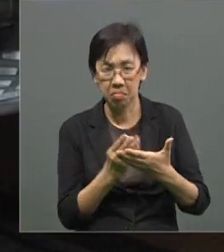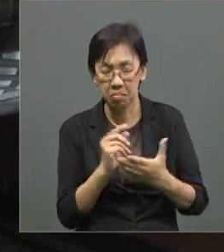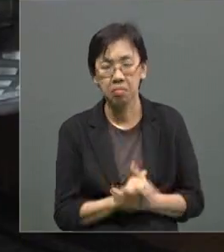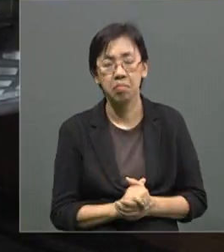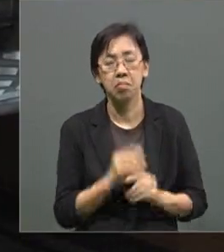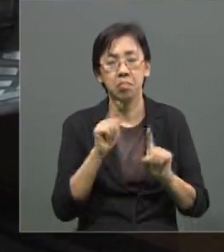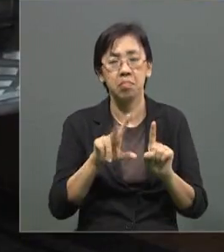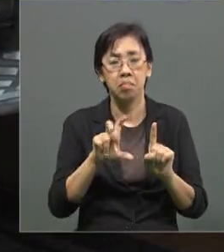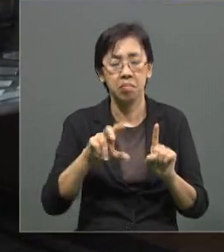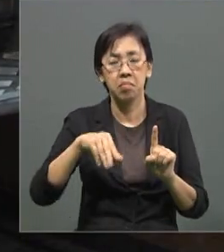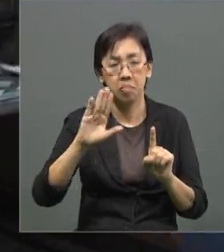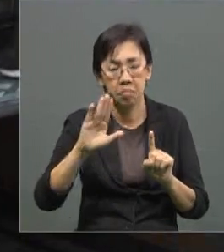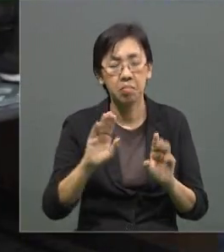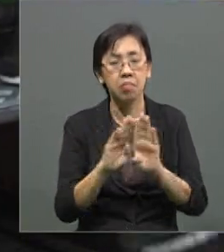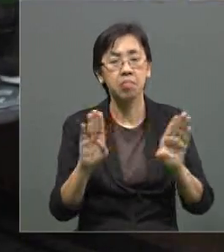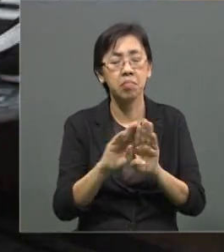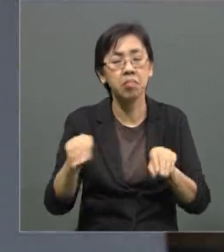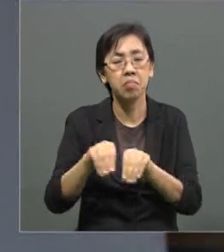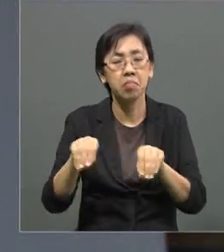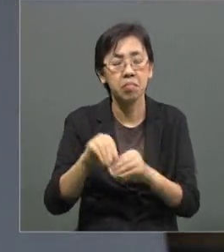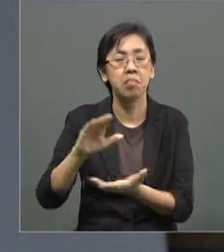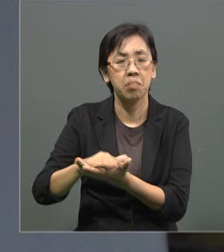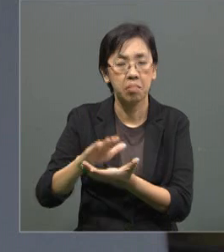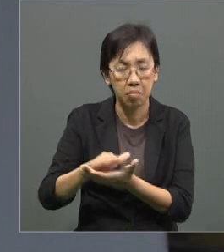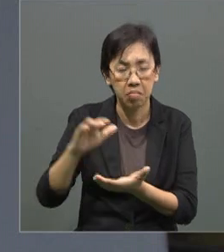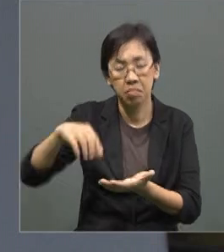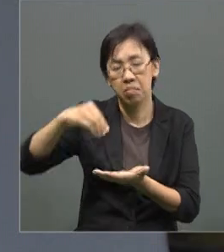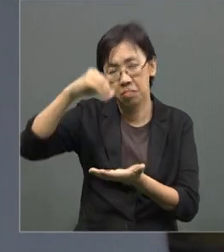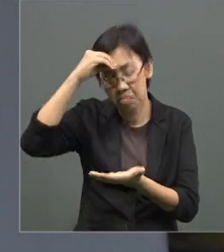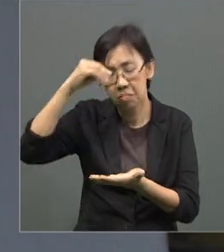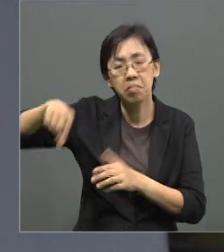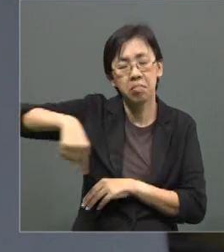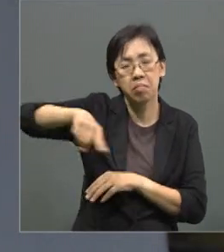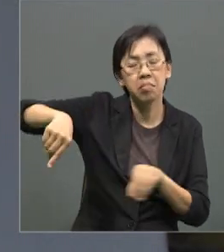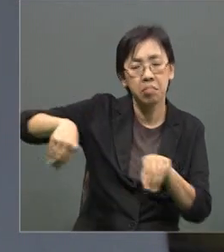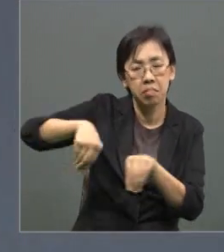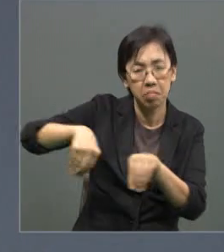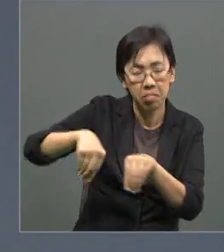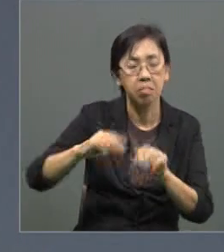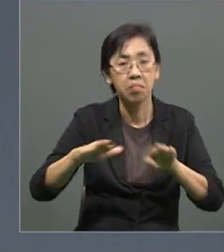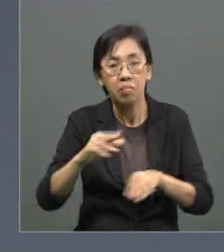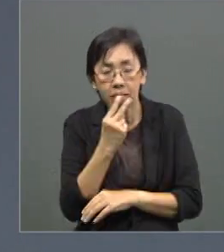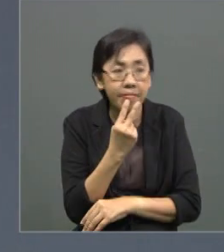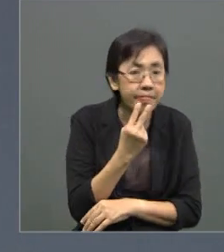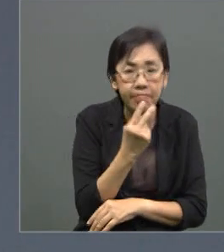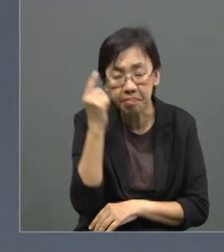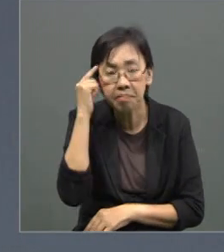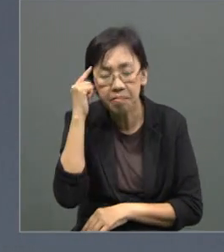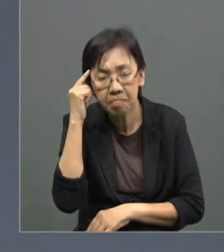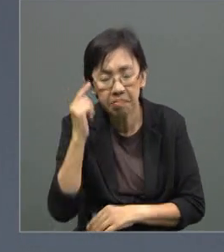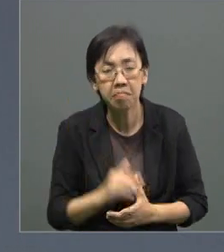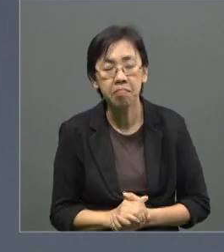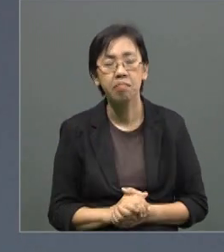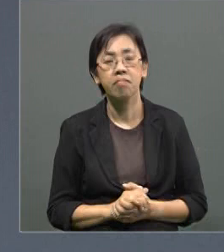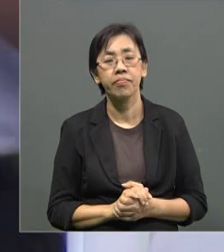กว่า 1,300ล้านเปิดอยู่ใกล้ๆสถานศึกษากับสถานที่เปราะบางเลยเนี่ยเด็กๆเข้าเข้าถึงง่ายมากแล้วไม่ใช่